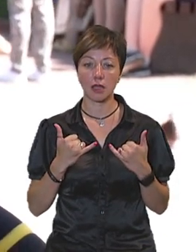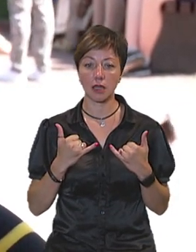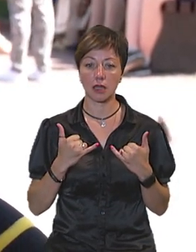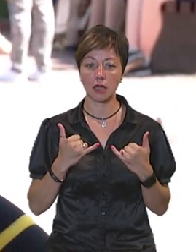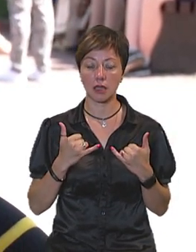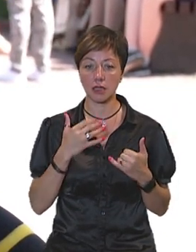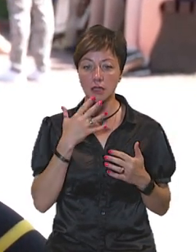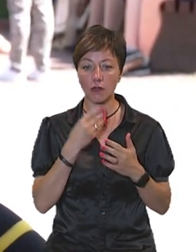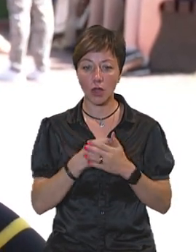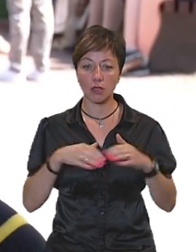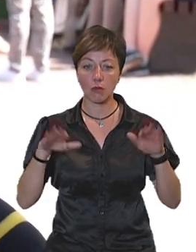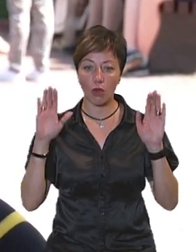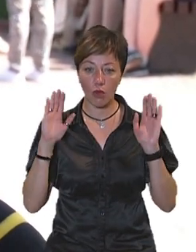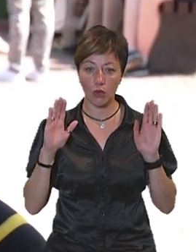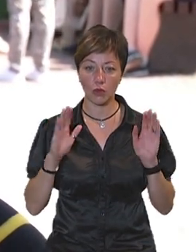наречених з полону,